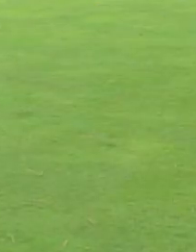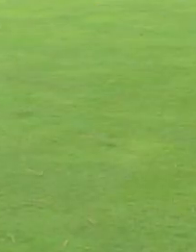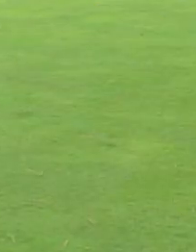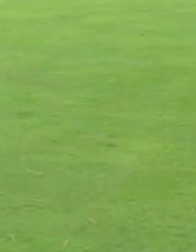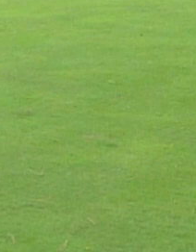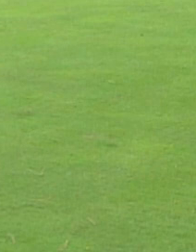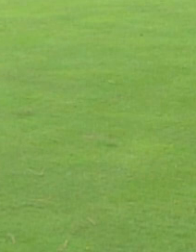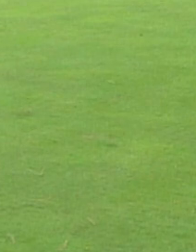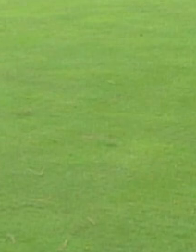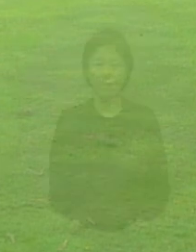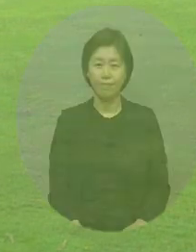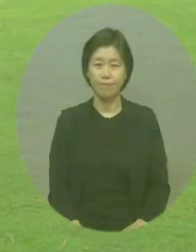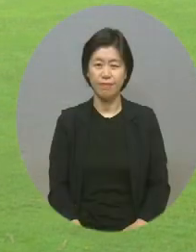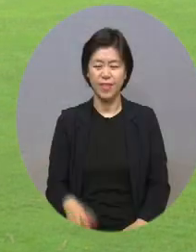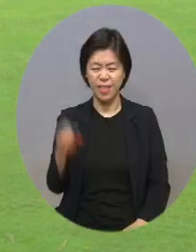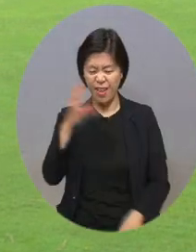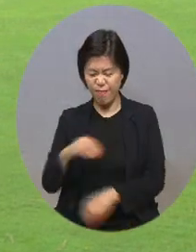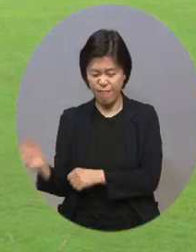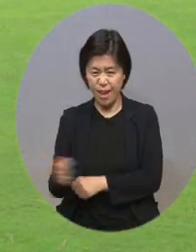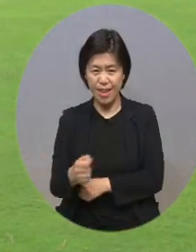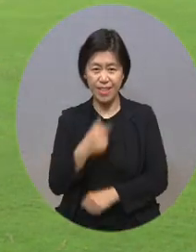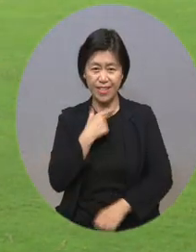확! 신중하게.